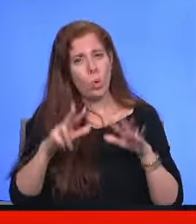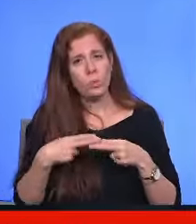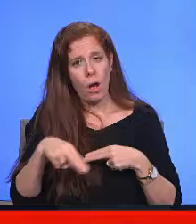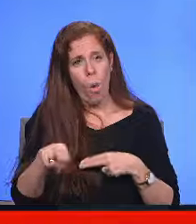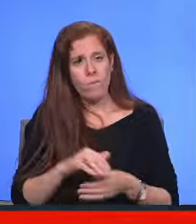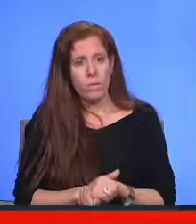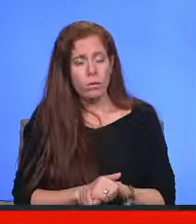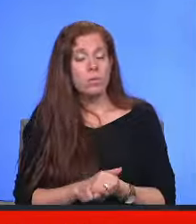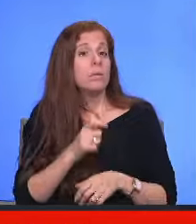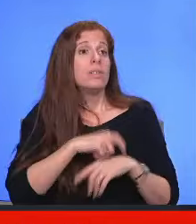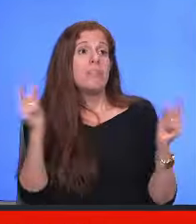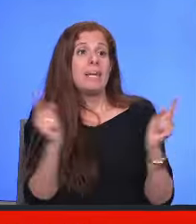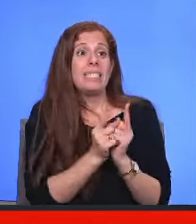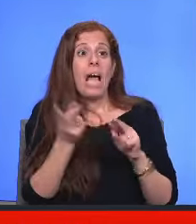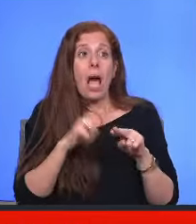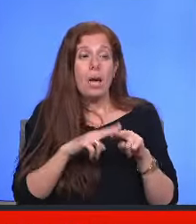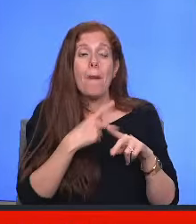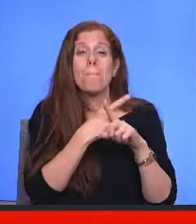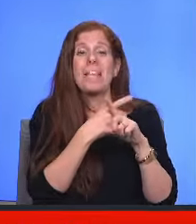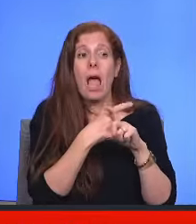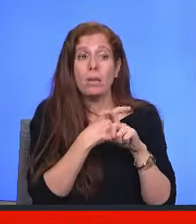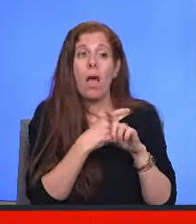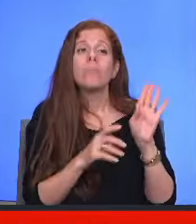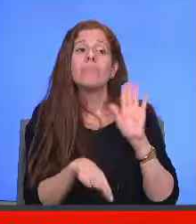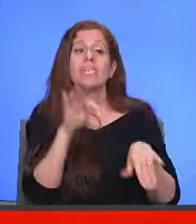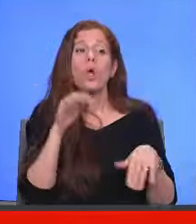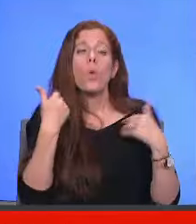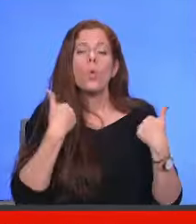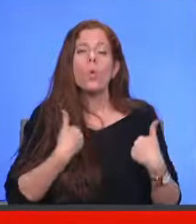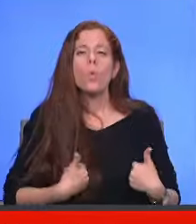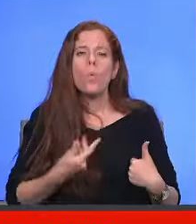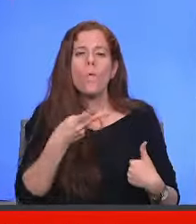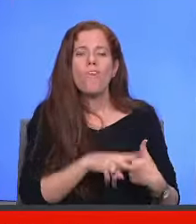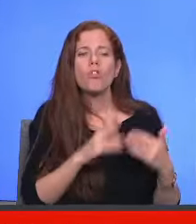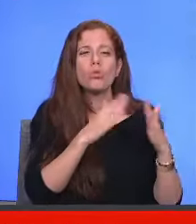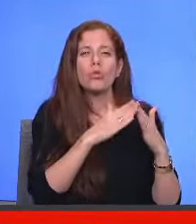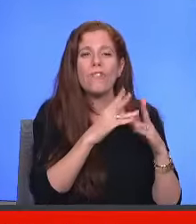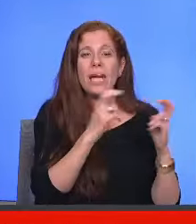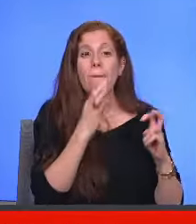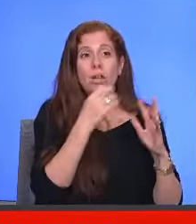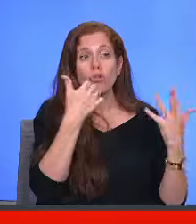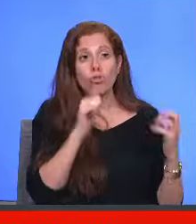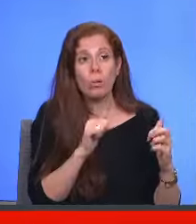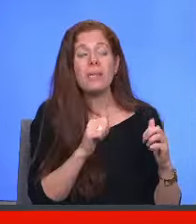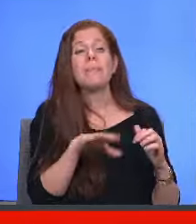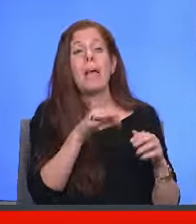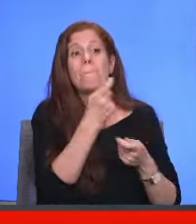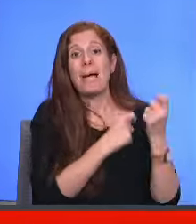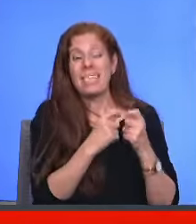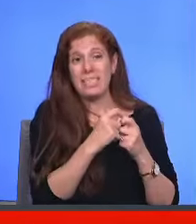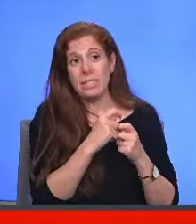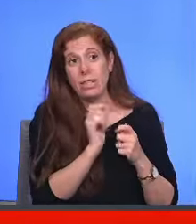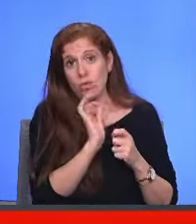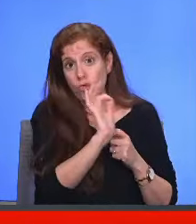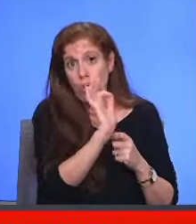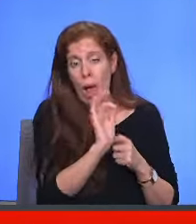זמן קצר אחר כך בנהריה התגלתה גופתה של תושבת העיר כבת 60. היא נמצאה בעסק שבבעלותה ברחוב הגעתון בעיר על